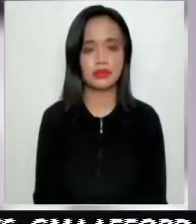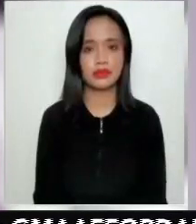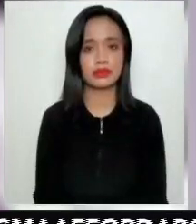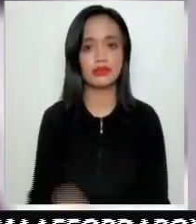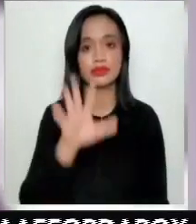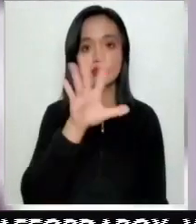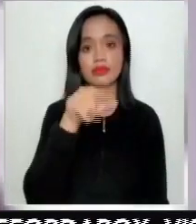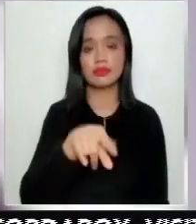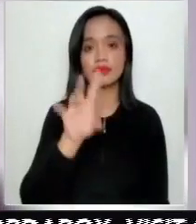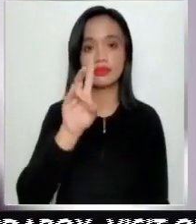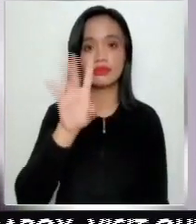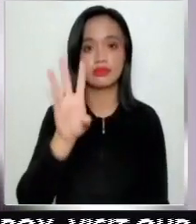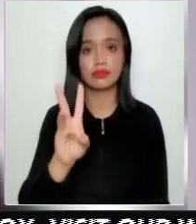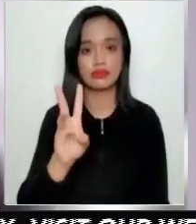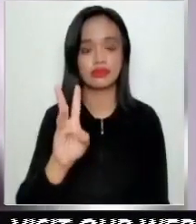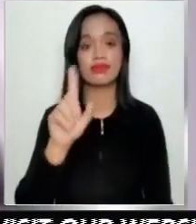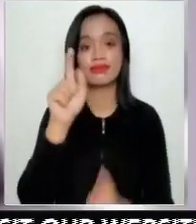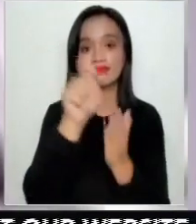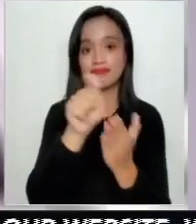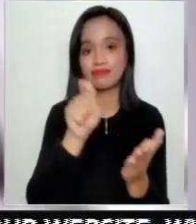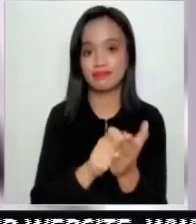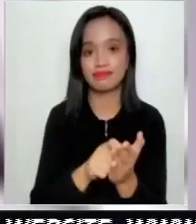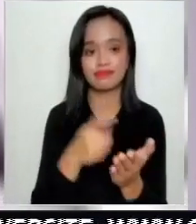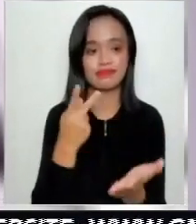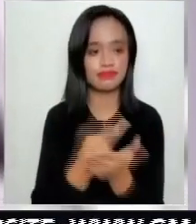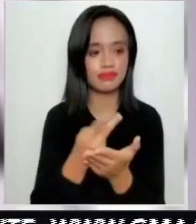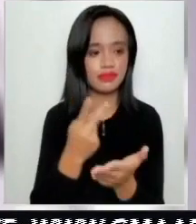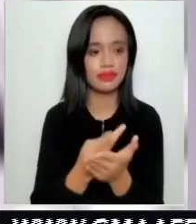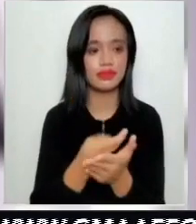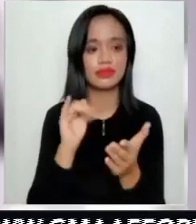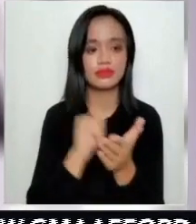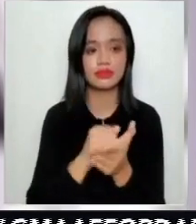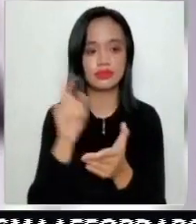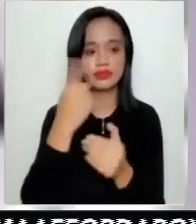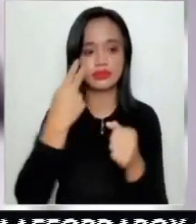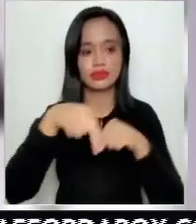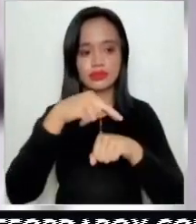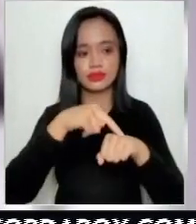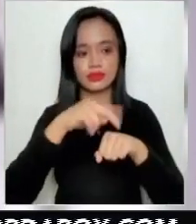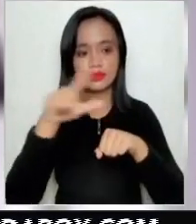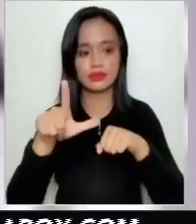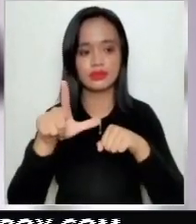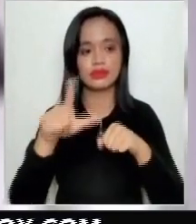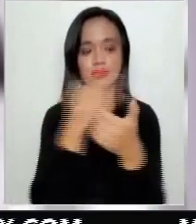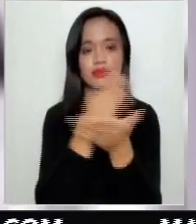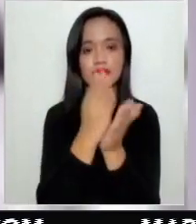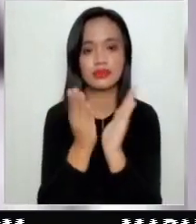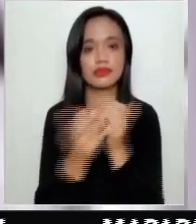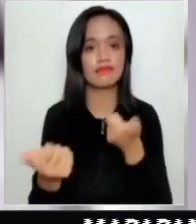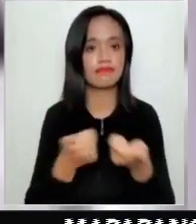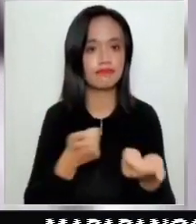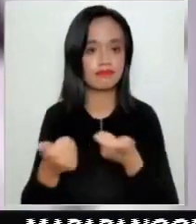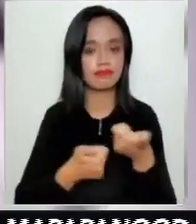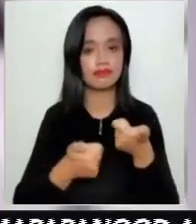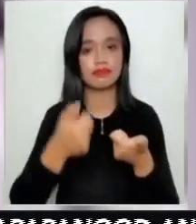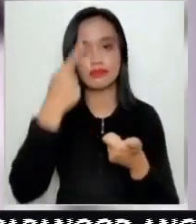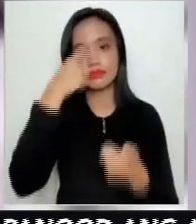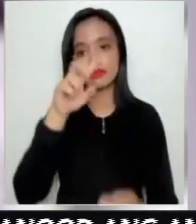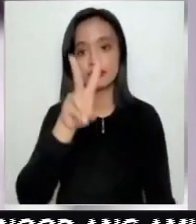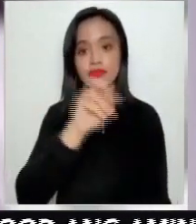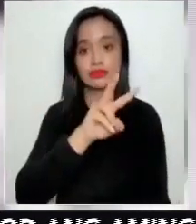5.76 trillion pesos ang panukalang national budget ng Administrasyong Marcos para sa